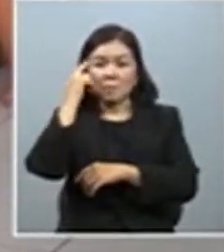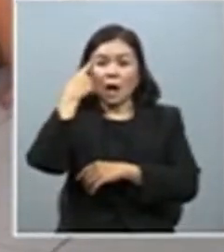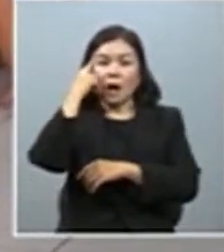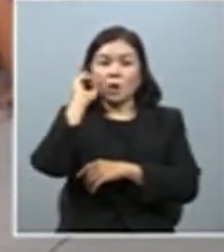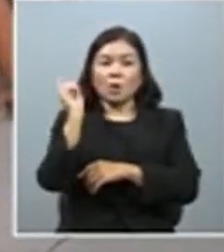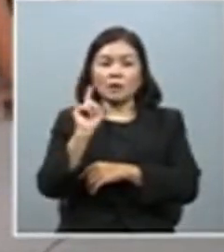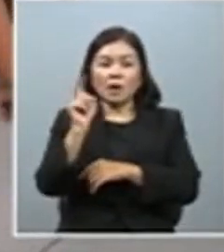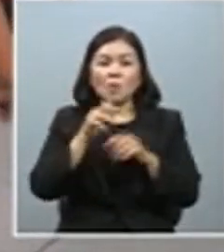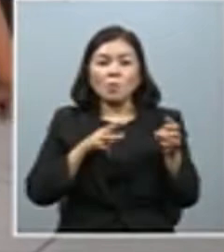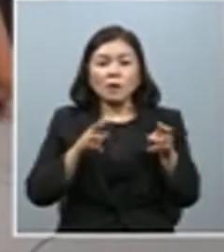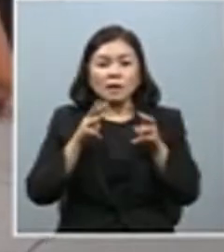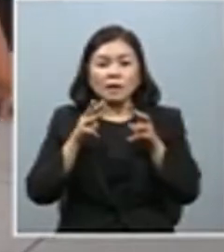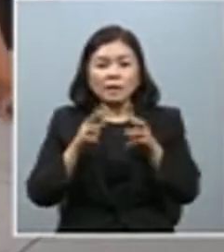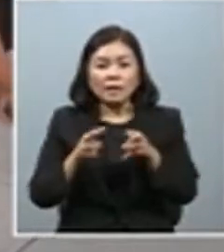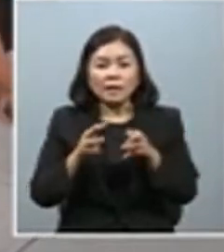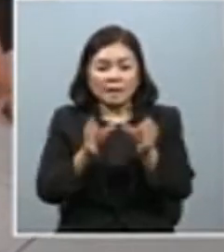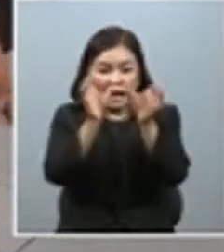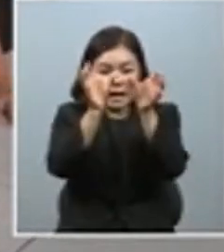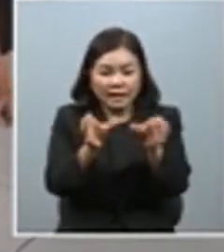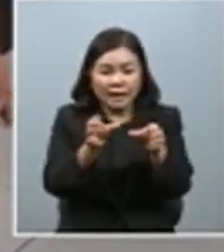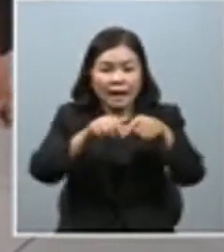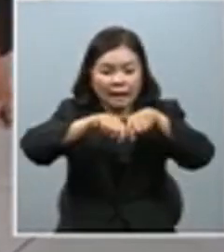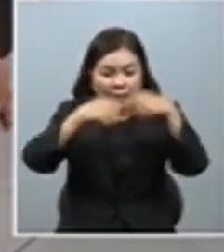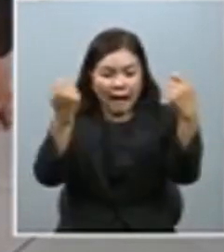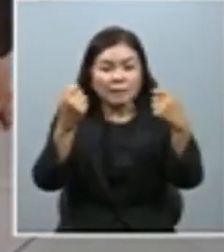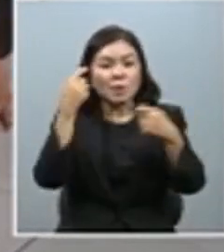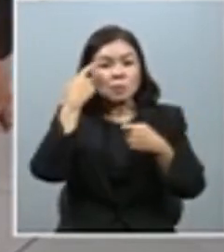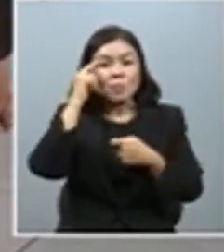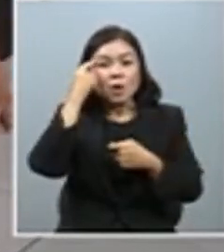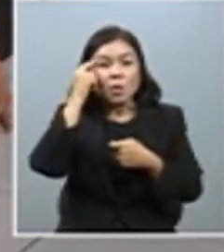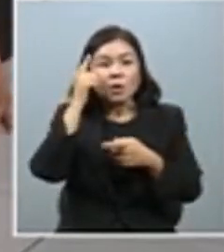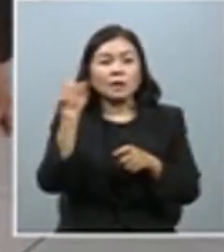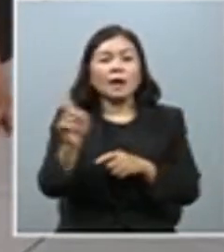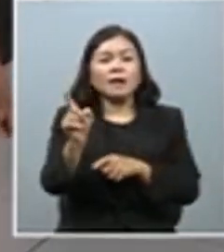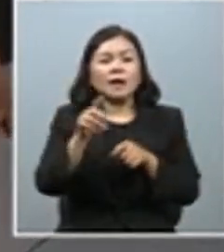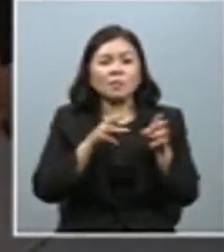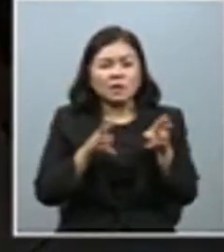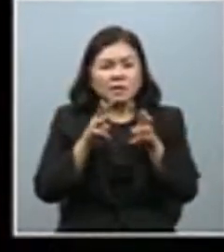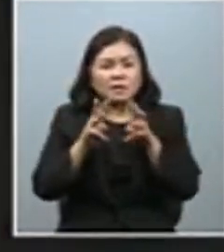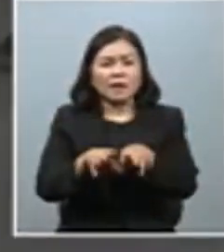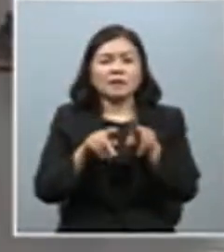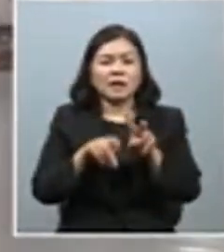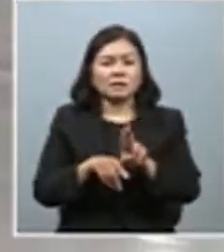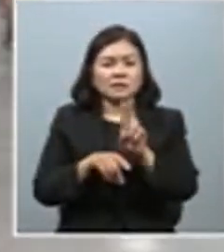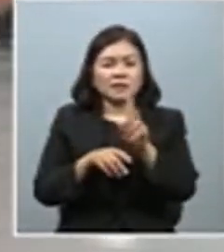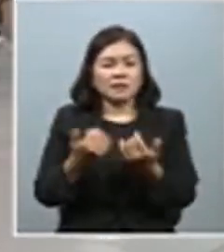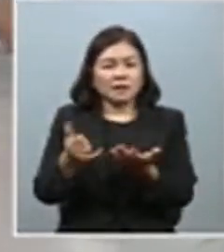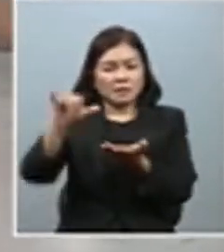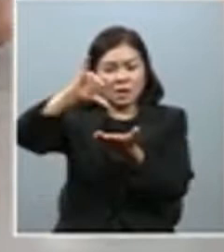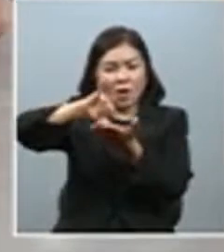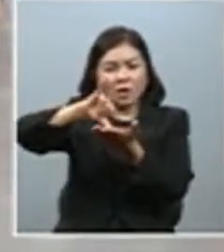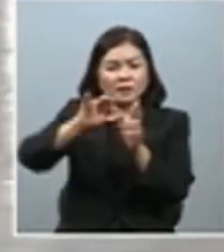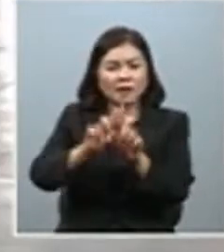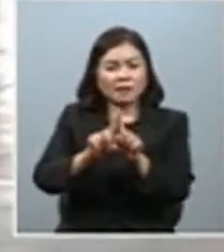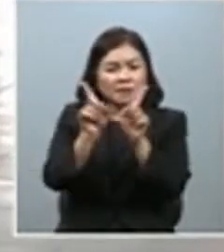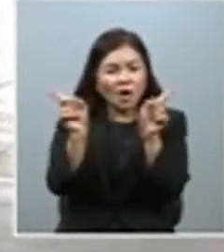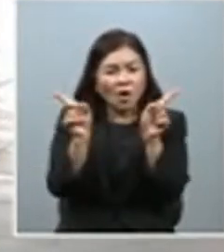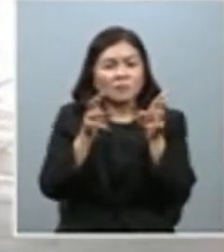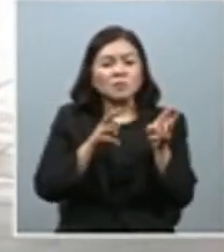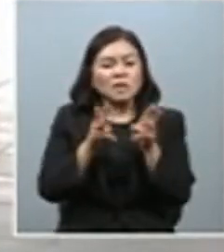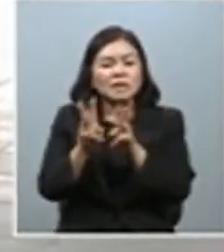เป้าประเบิดไปกี่ตัวแล้วนะที่คุณขายิ่งท่านเนี้ยพี่เบนสอนน้องว่าไงโอ้โหฟังกันชัดๆนะจ๊